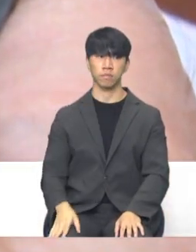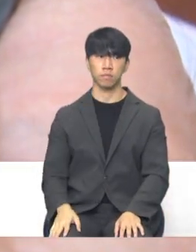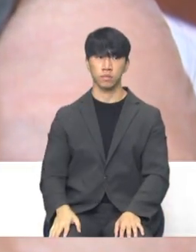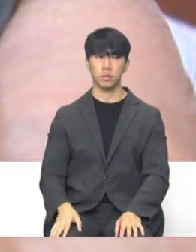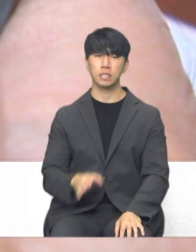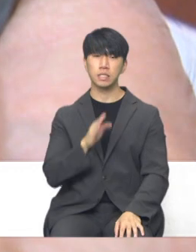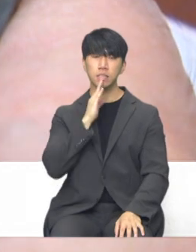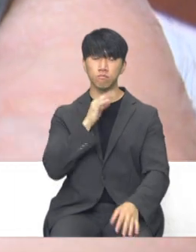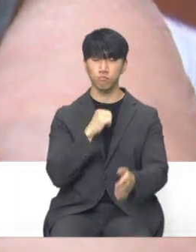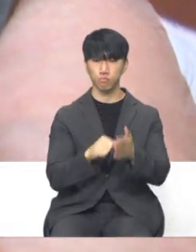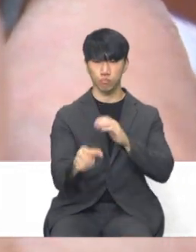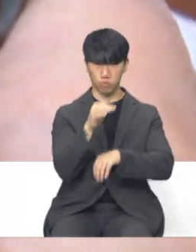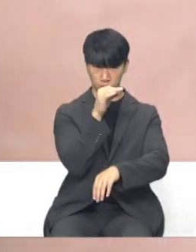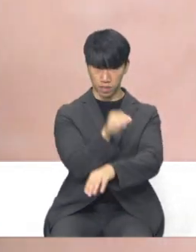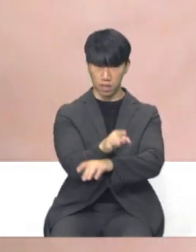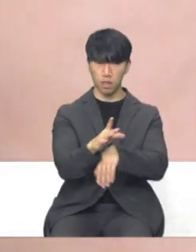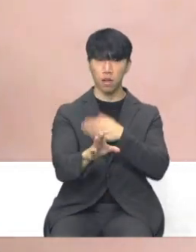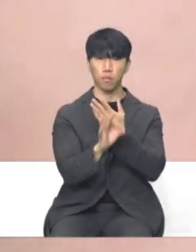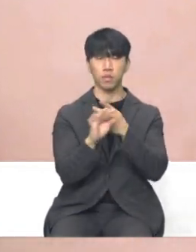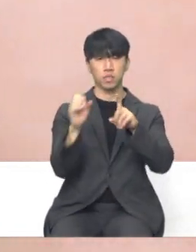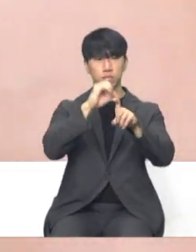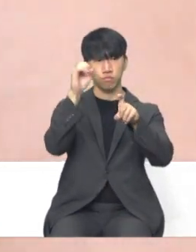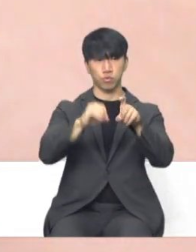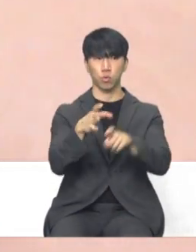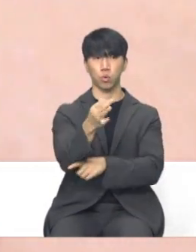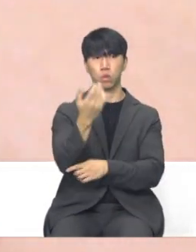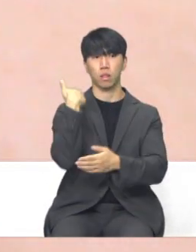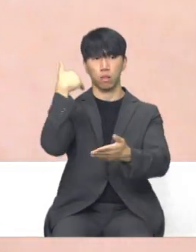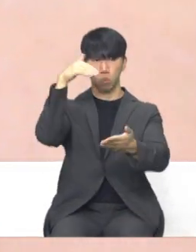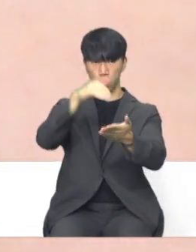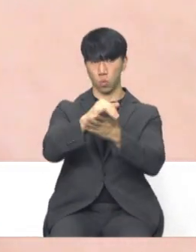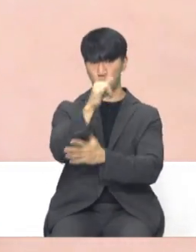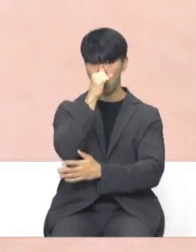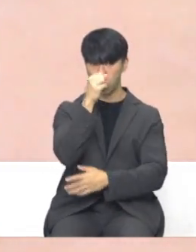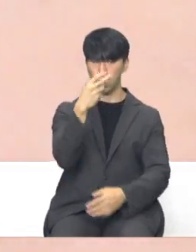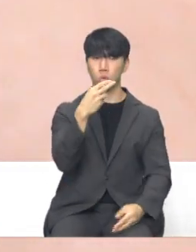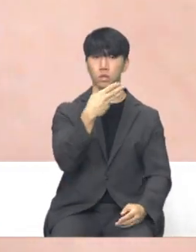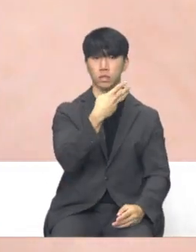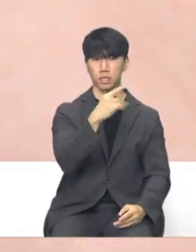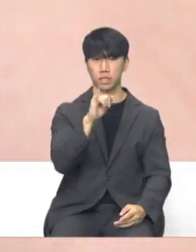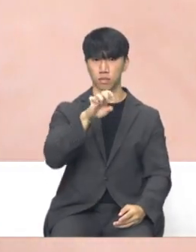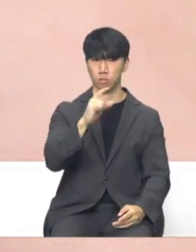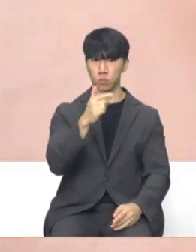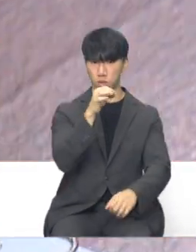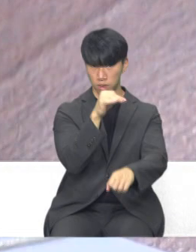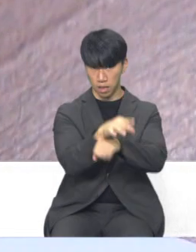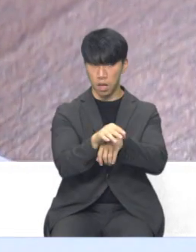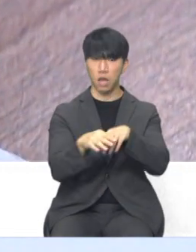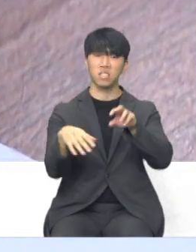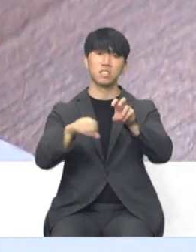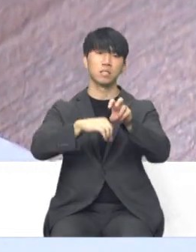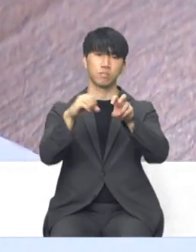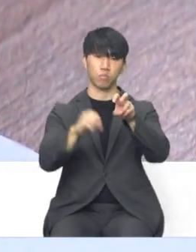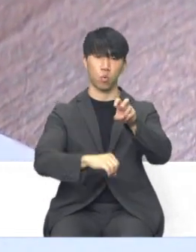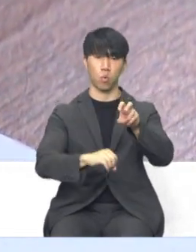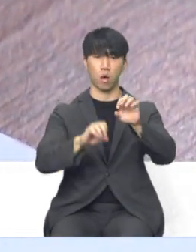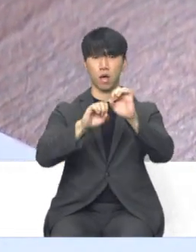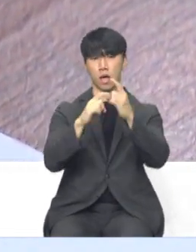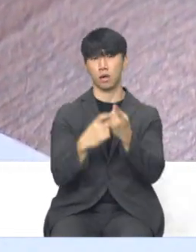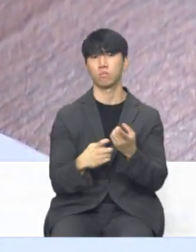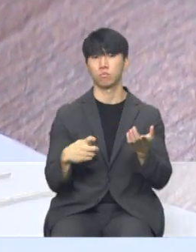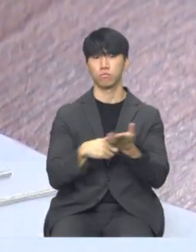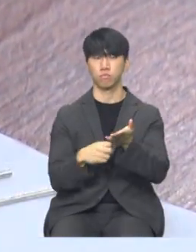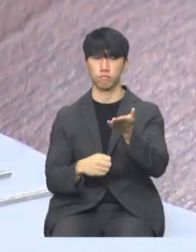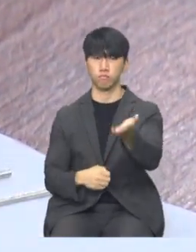인천직구 상품을 구매할 경우 10%의 캐시백이 지급되고 팀원에서 구매하면 20% 할인 쿠폰이